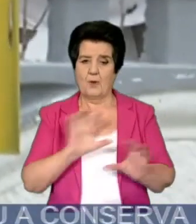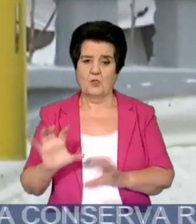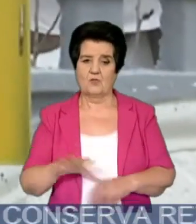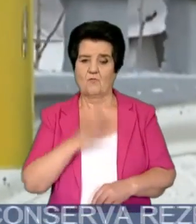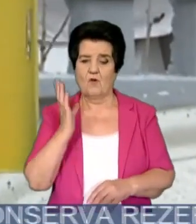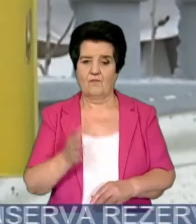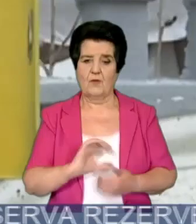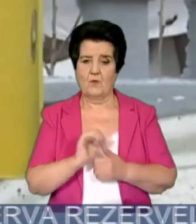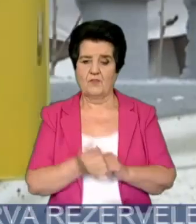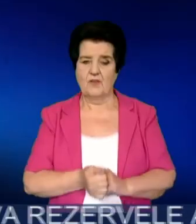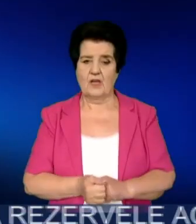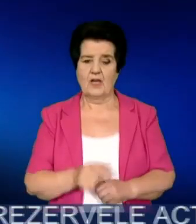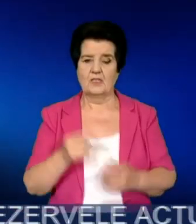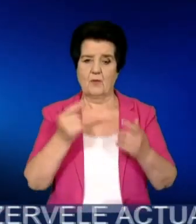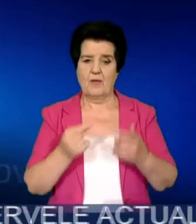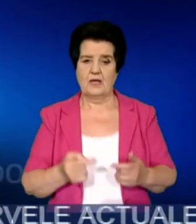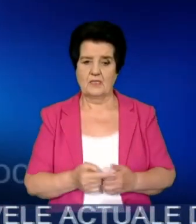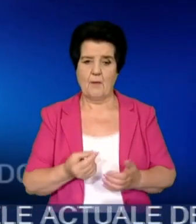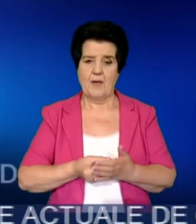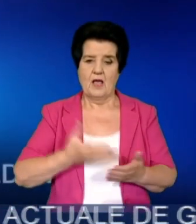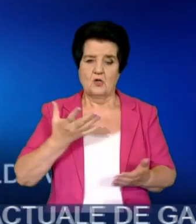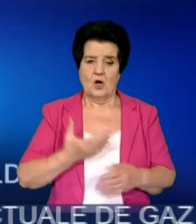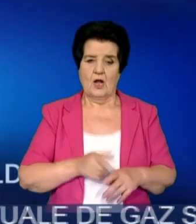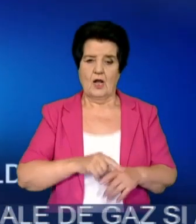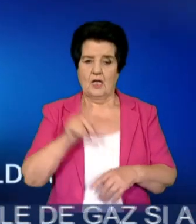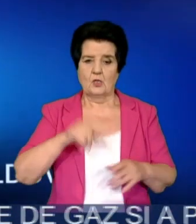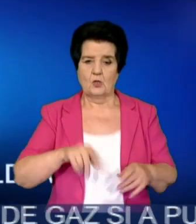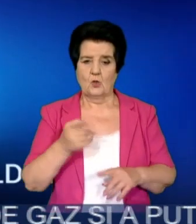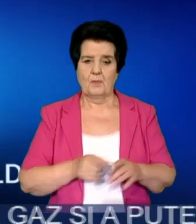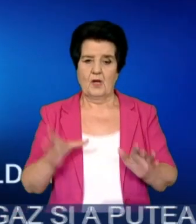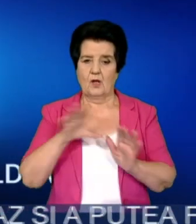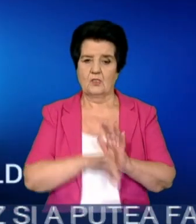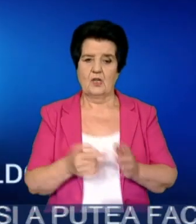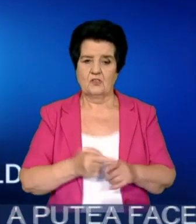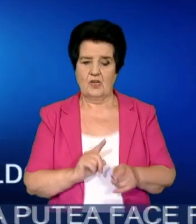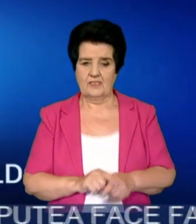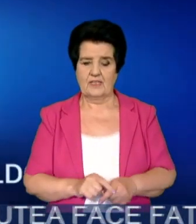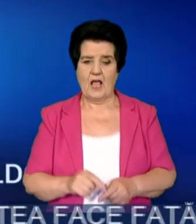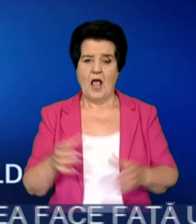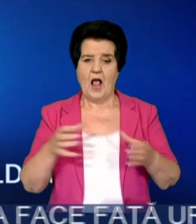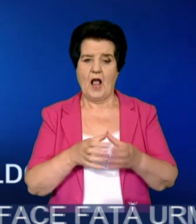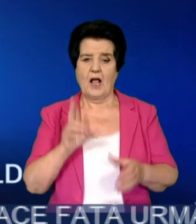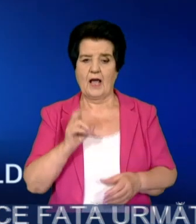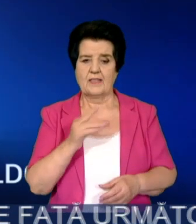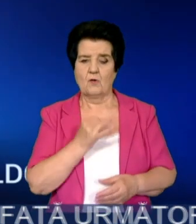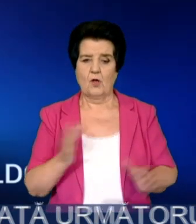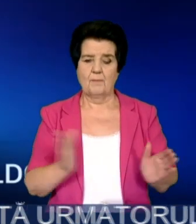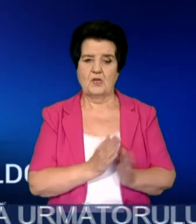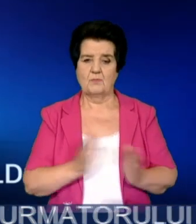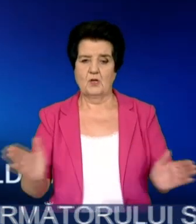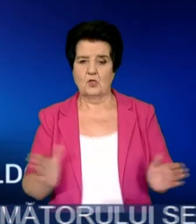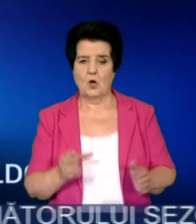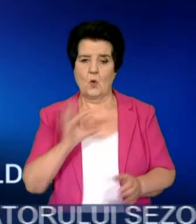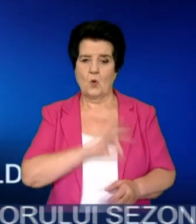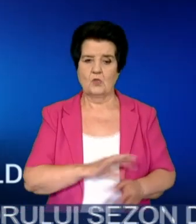fi modificate. Mai exact, va fi majorat numărul acestora prin includerea la această categorie a tuturor întreprinderilor mici și mijlocii cu un